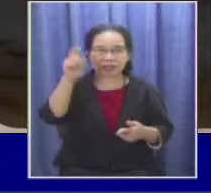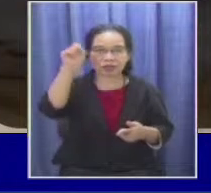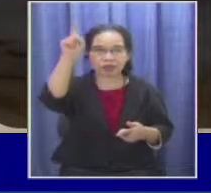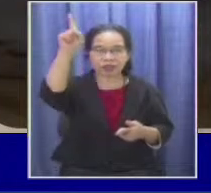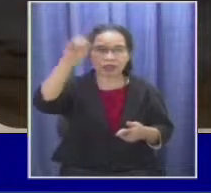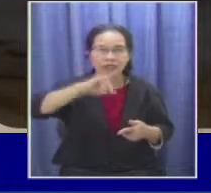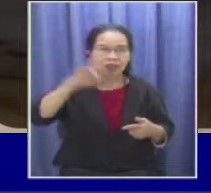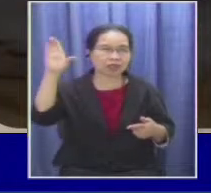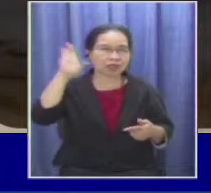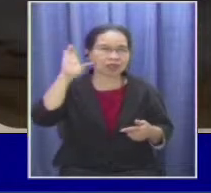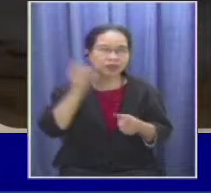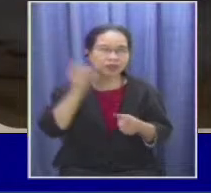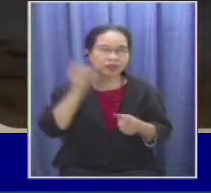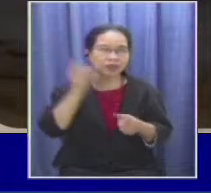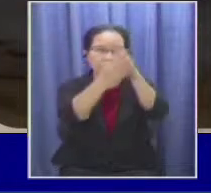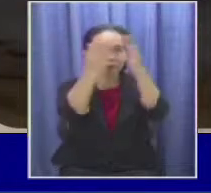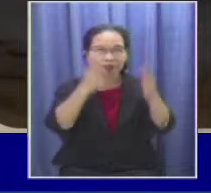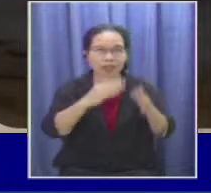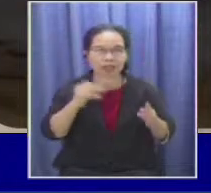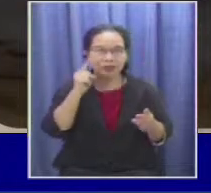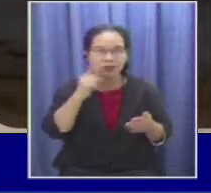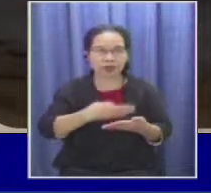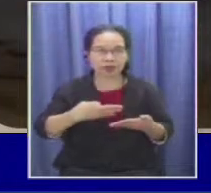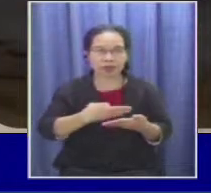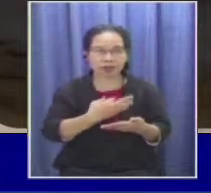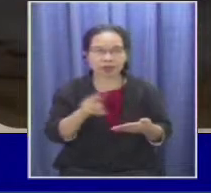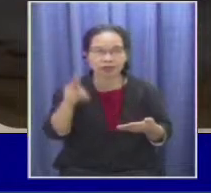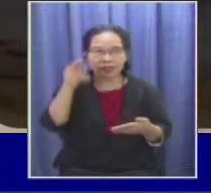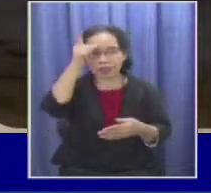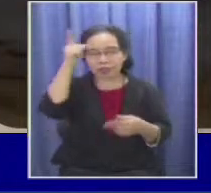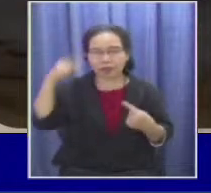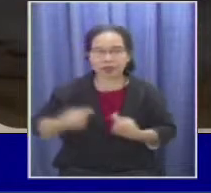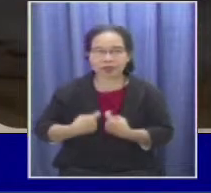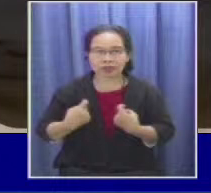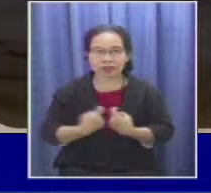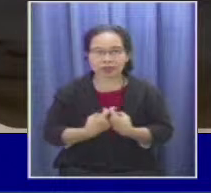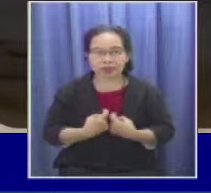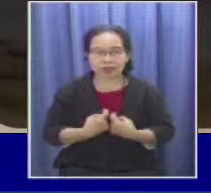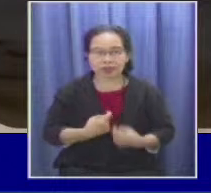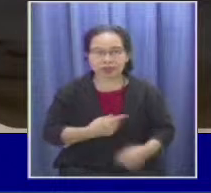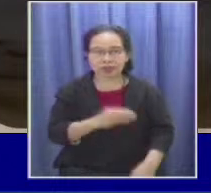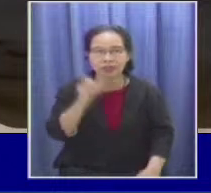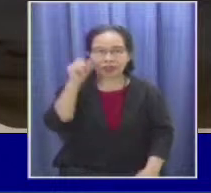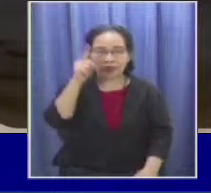metie na mede wɔn bane akyɛ na masa wɔn asase no yadeye